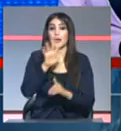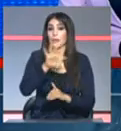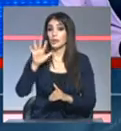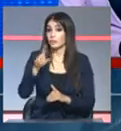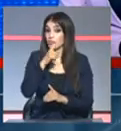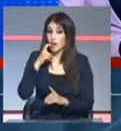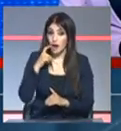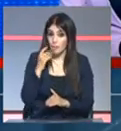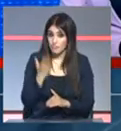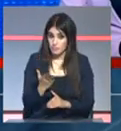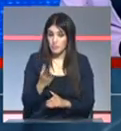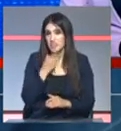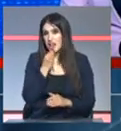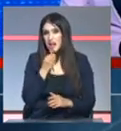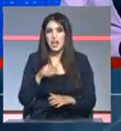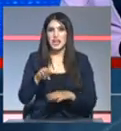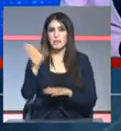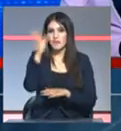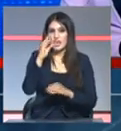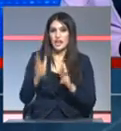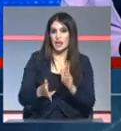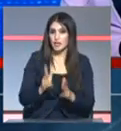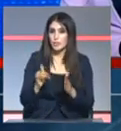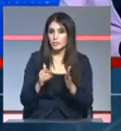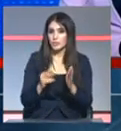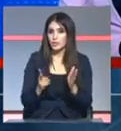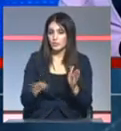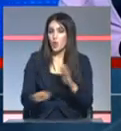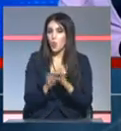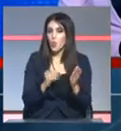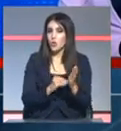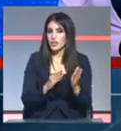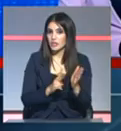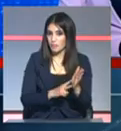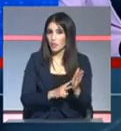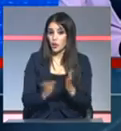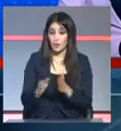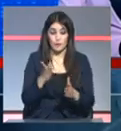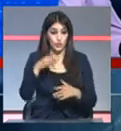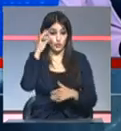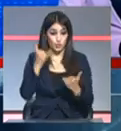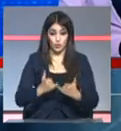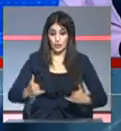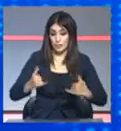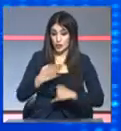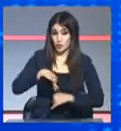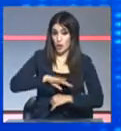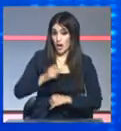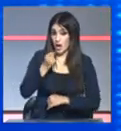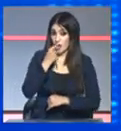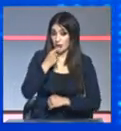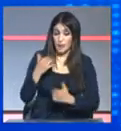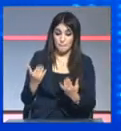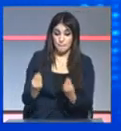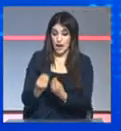بعض بان كما كان دعم بلدان اخرى والا اكثر من سته سته واحد اللجنه لجنه اليقظه الدوائيه باللجنه